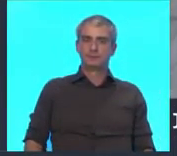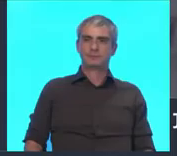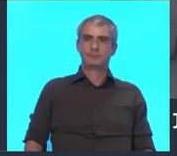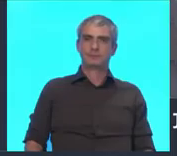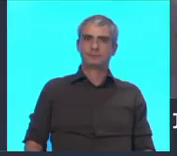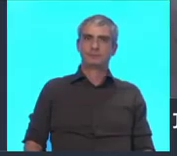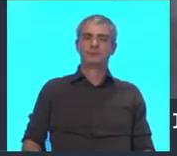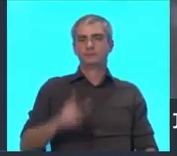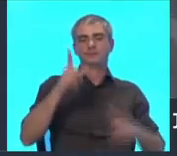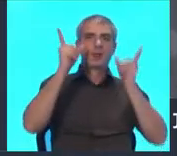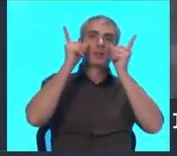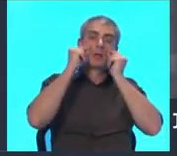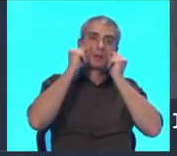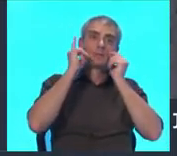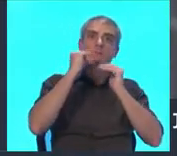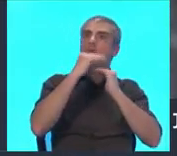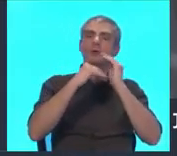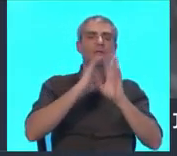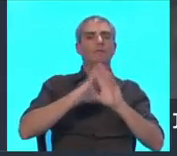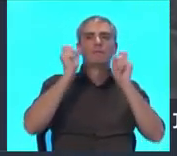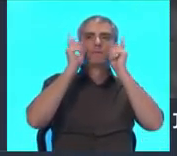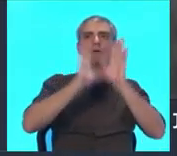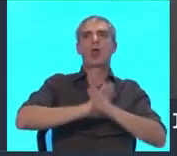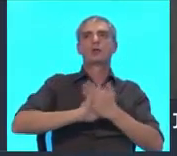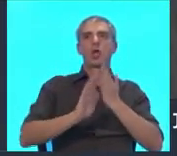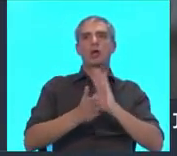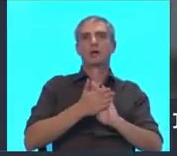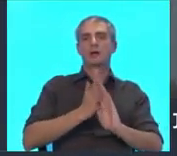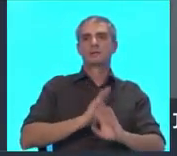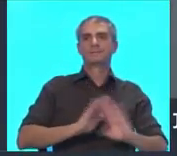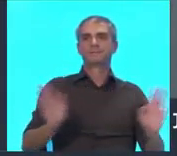היא נרדמה באיזשהו שלב, ולא התעוררה.